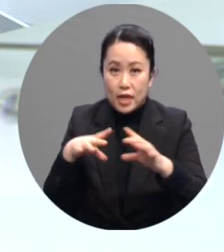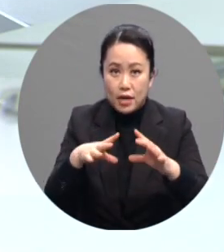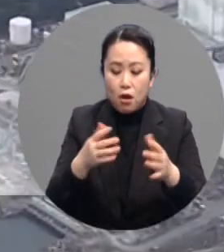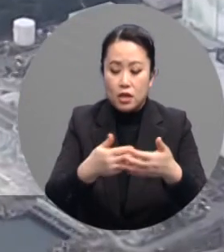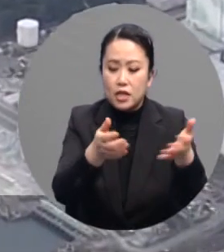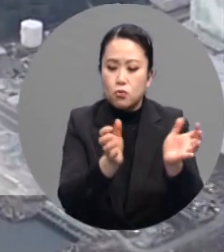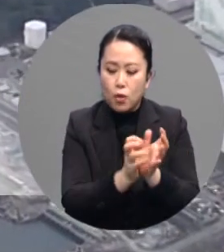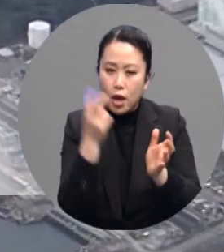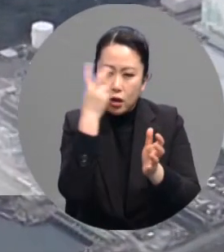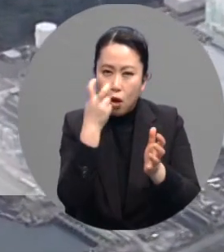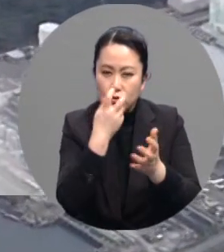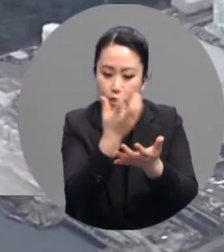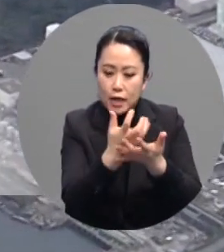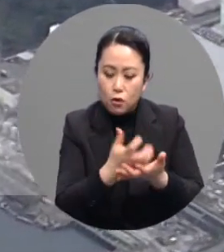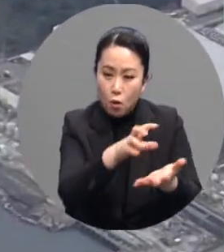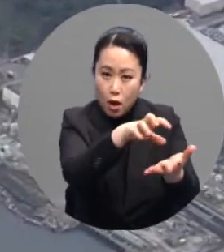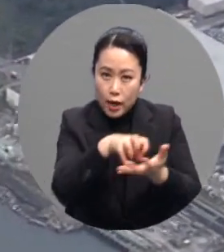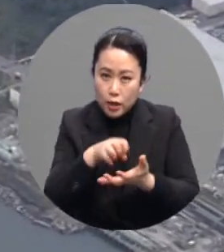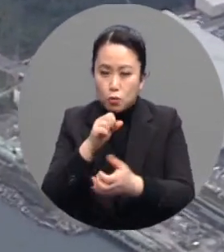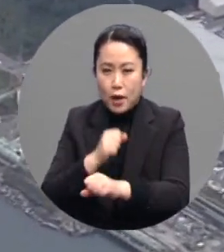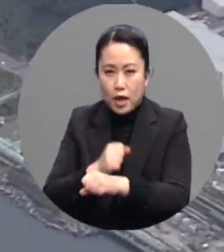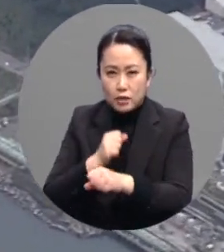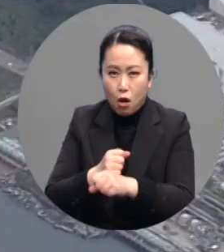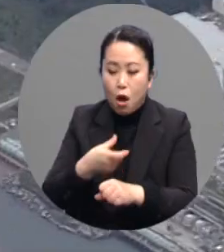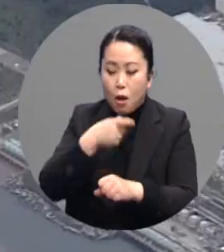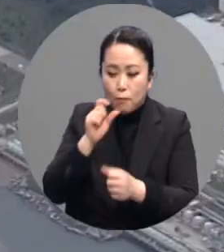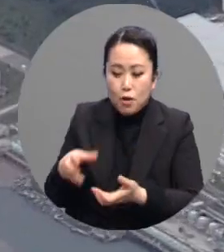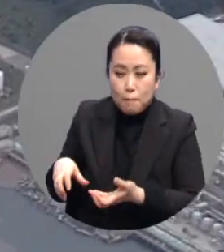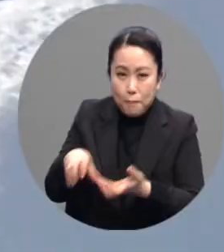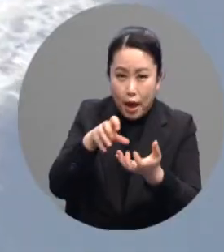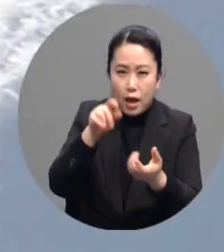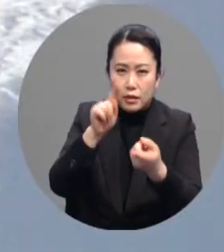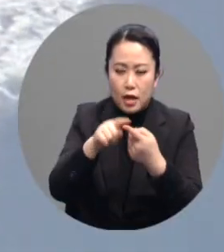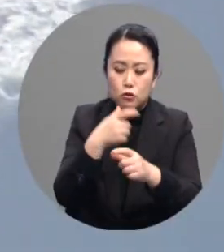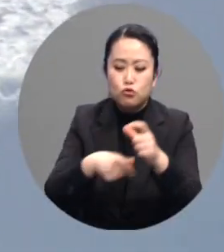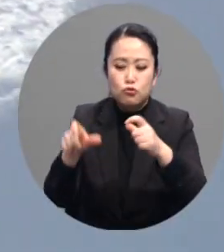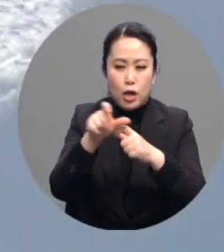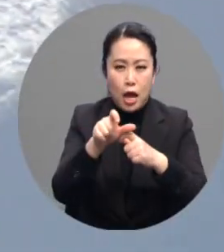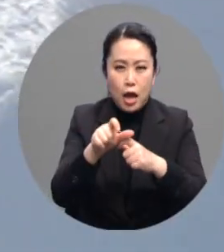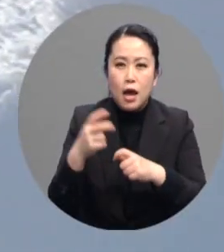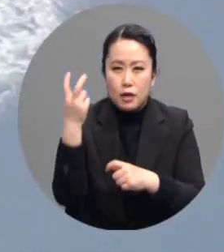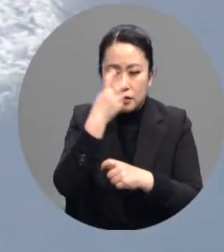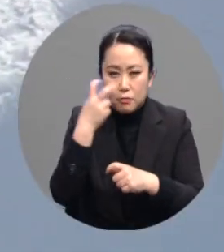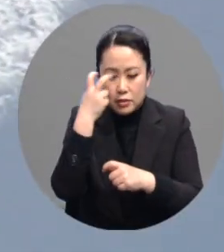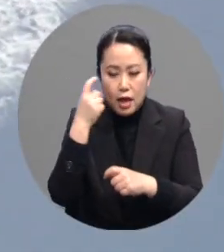입수해 원전 방류수 영향에 대한 추가 시뮬레이션을 진행하기로 했습니다.